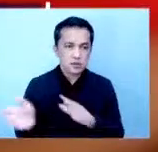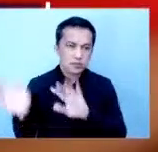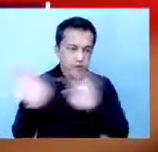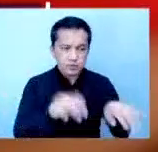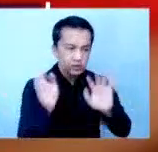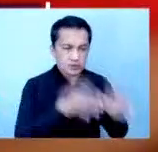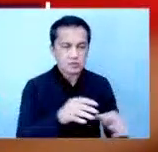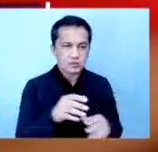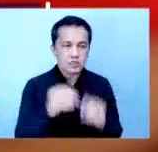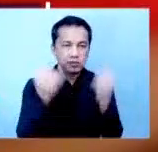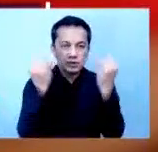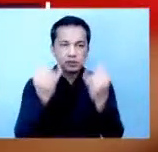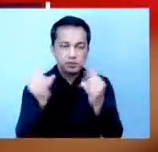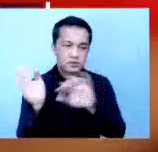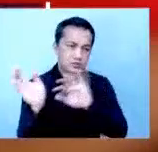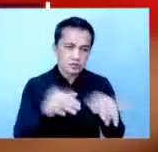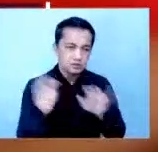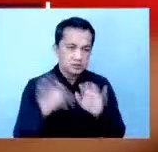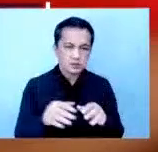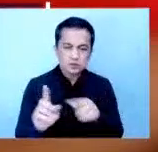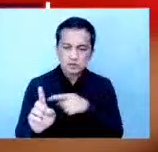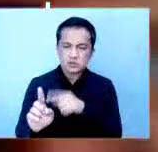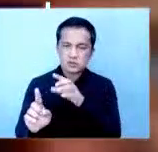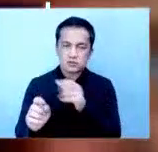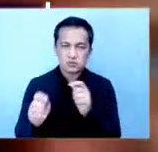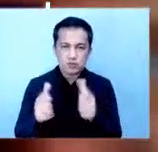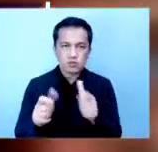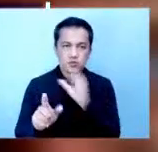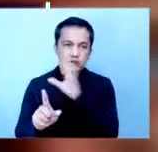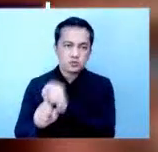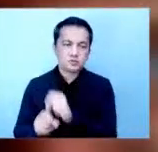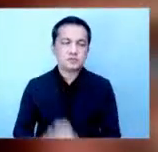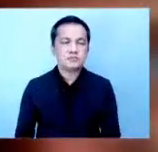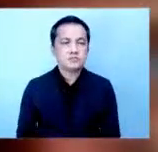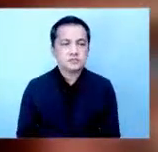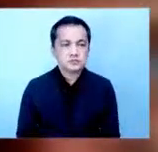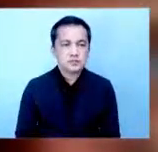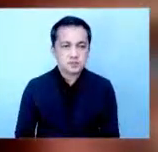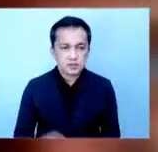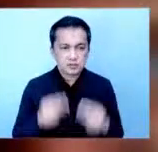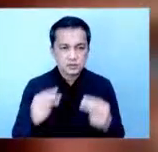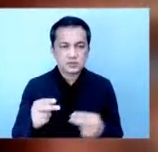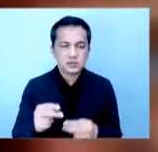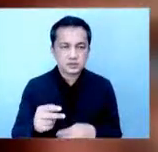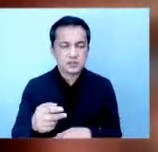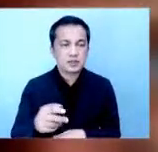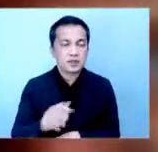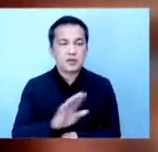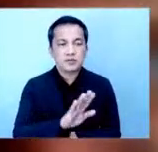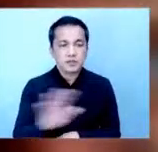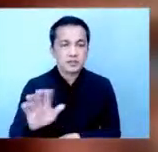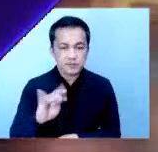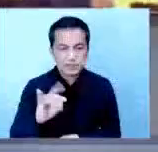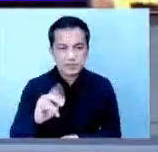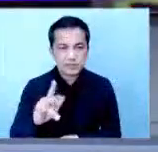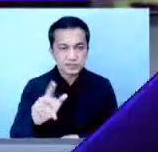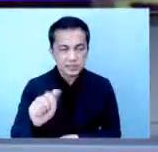mga imahen. Agad namang nahuli ang salarin. Nagbabalita mula sa Frontline, Brian Basa, News